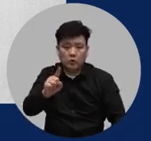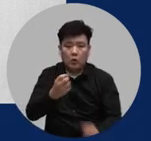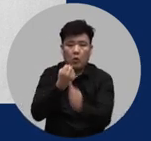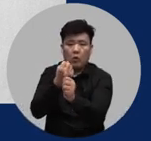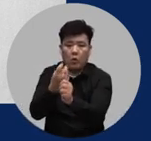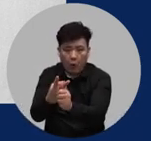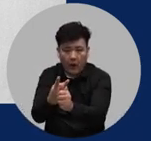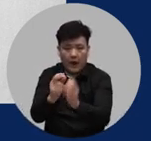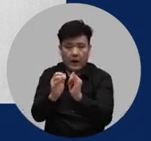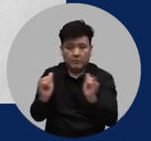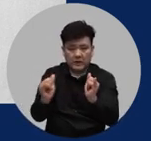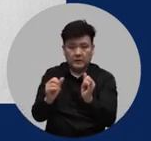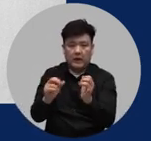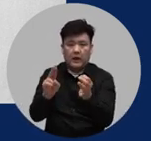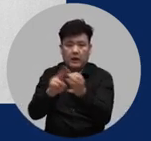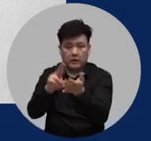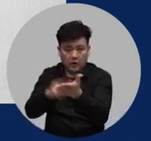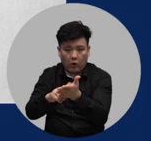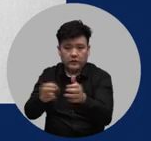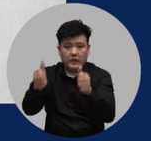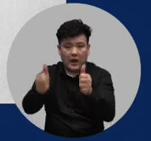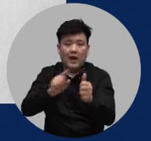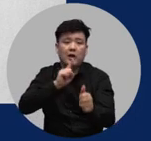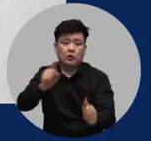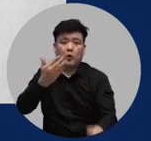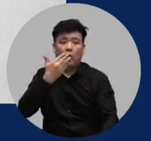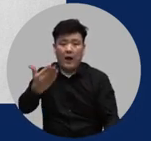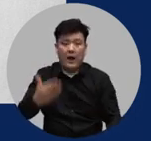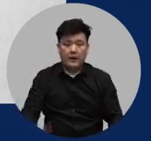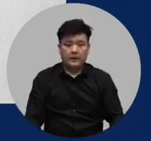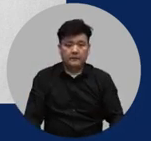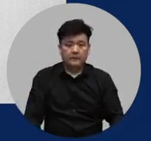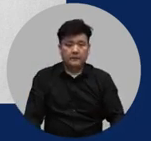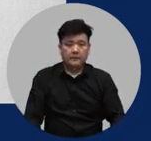고발, 민형사소송을 하는 방법이 있습니다.